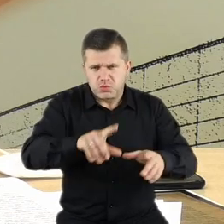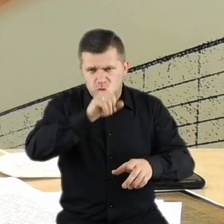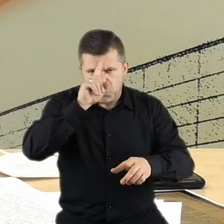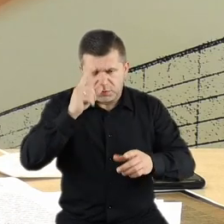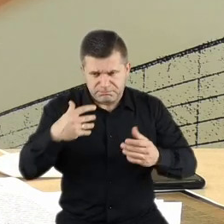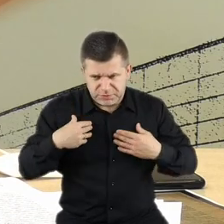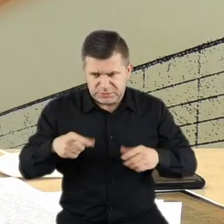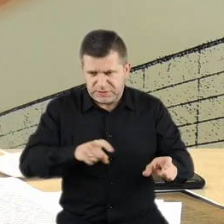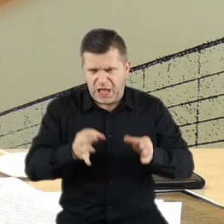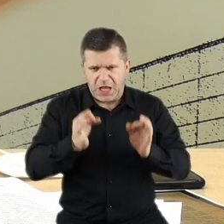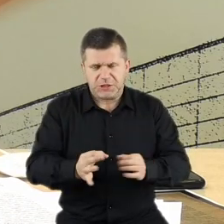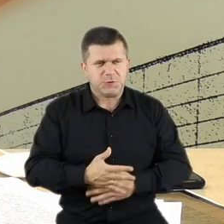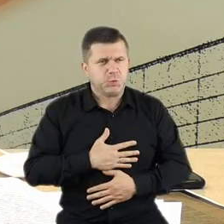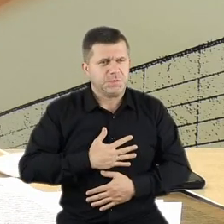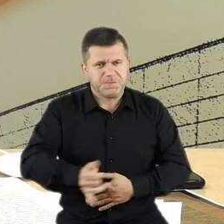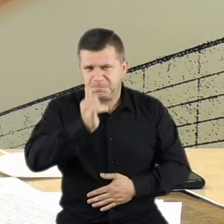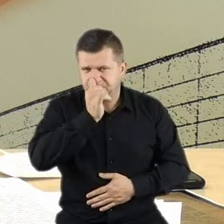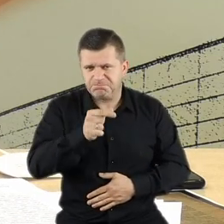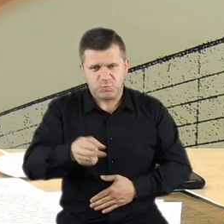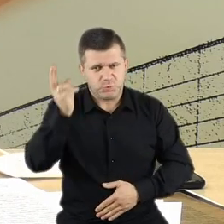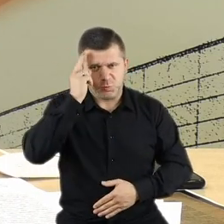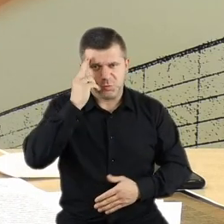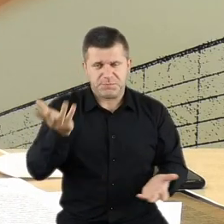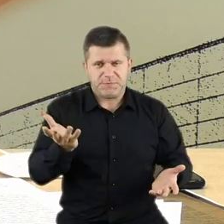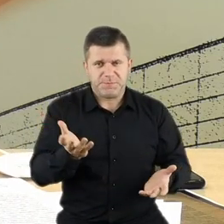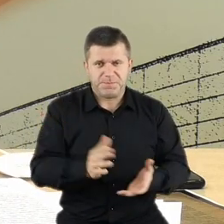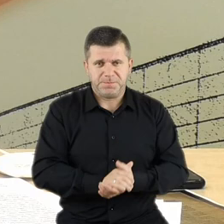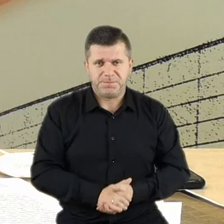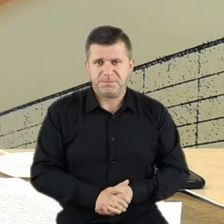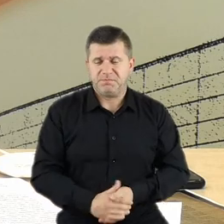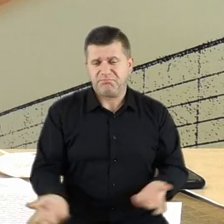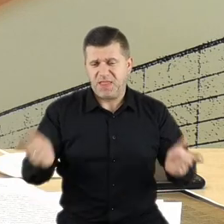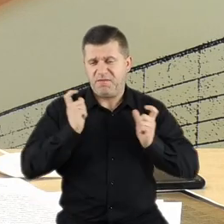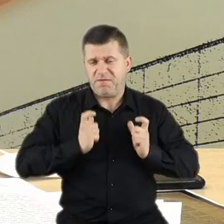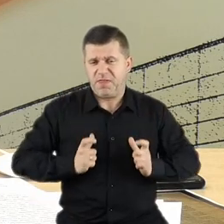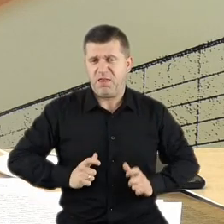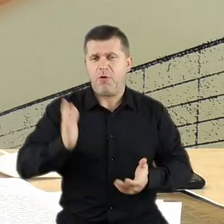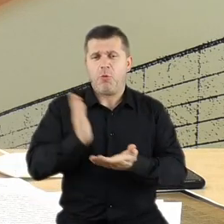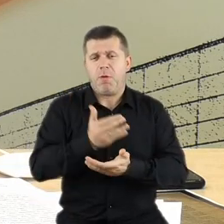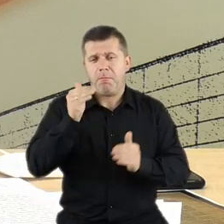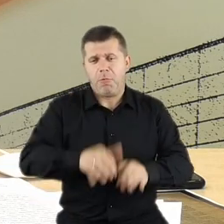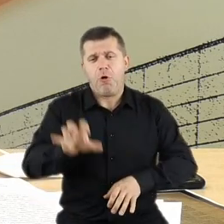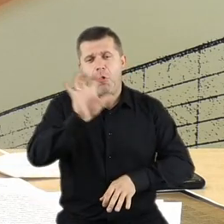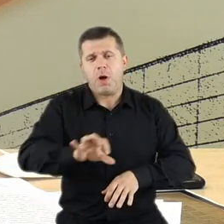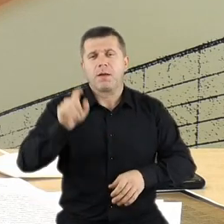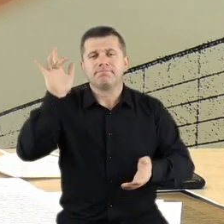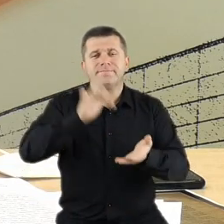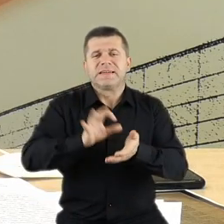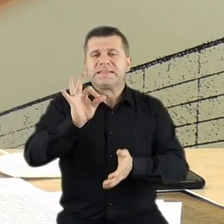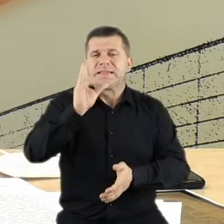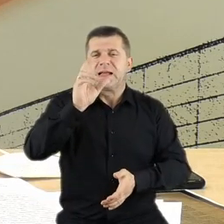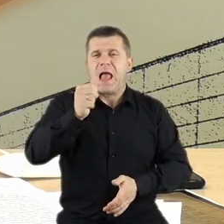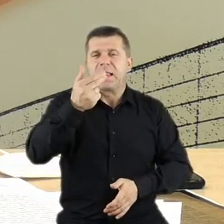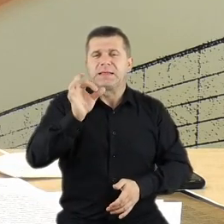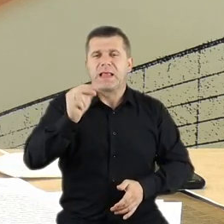trudno to pojąć No niby takie wiejskie kuchnię można oglądać w skansenach ale te na